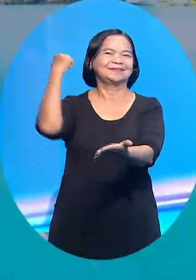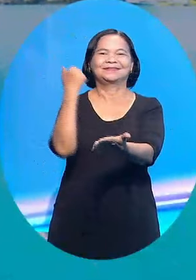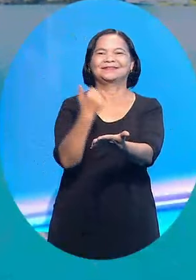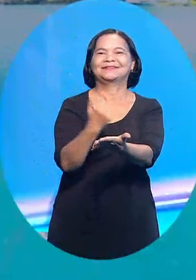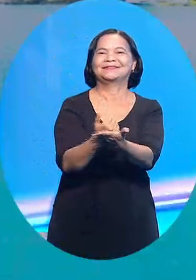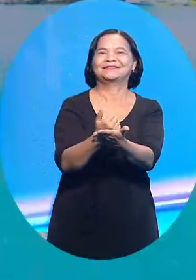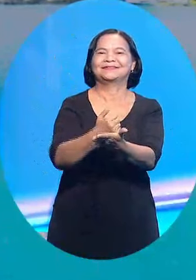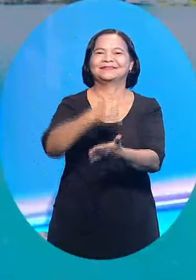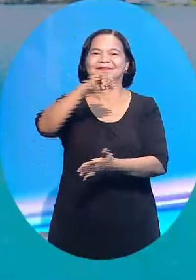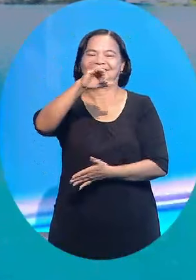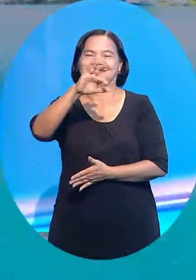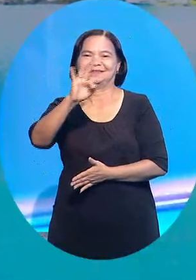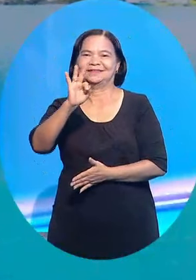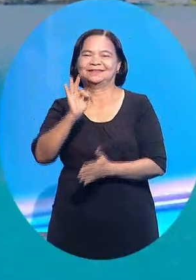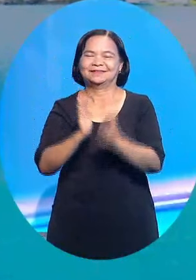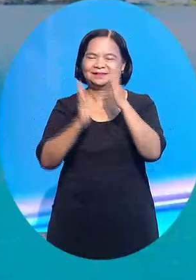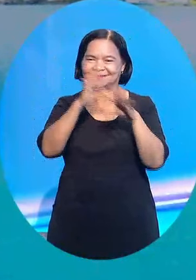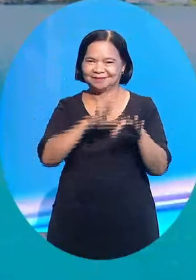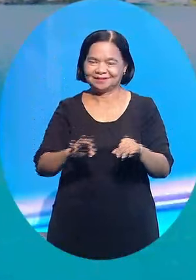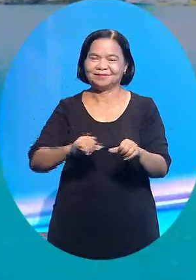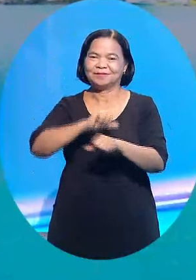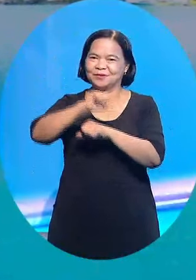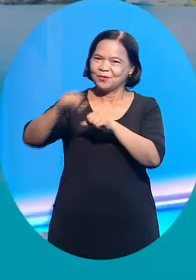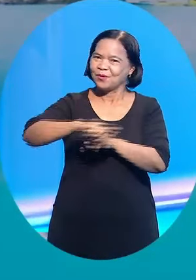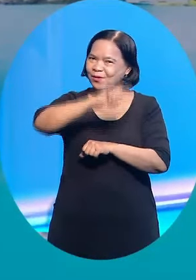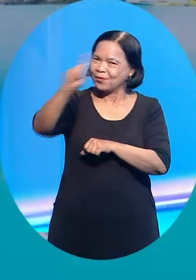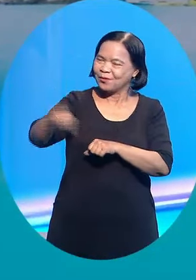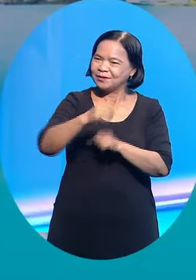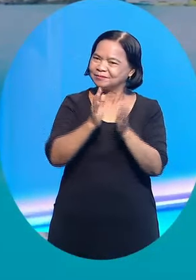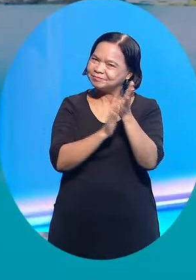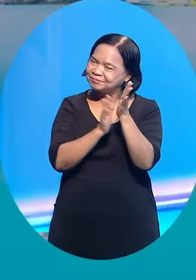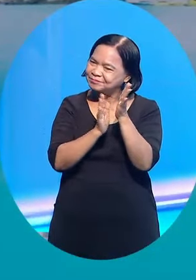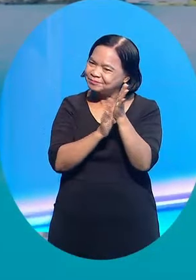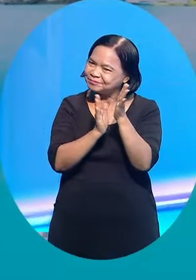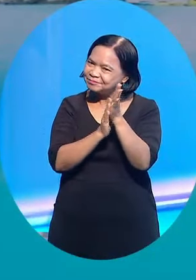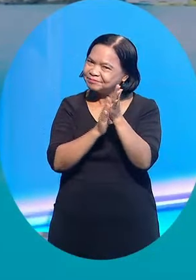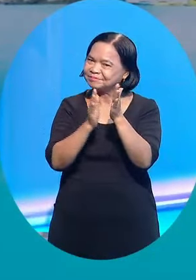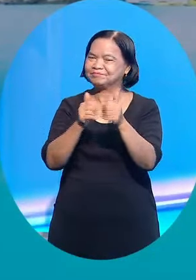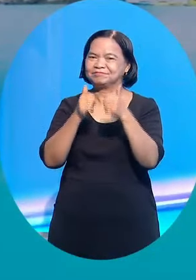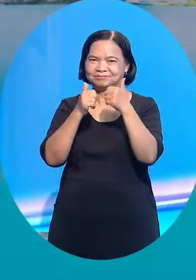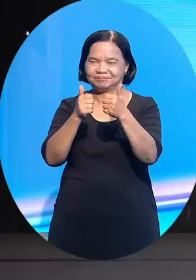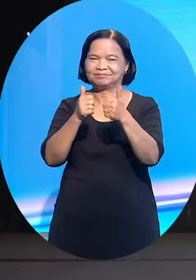Award Ceremony tại thành phố Hồ Chí Minh. Đây là hoạt động thường niên để khen thưởng cho các học viên xuất sắc.